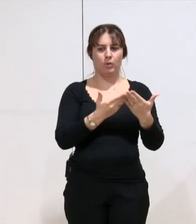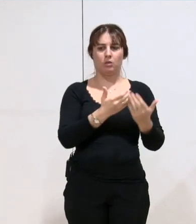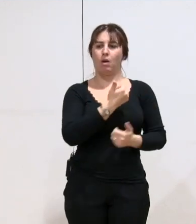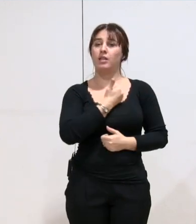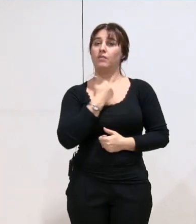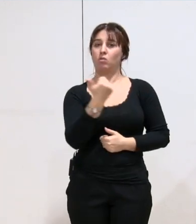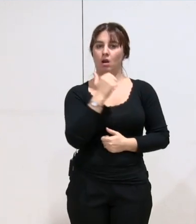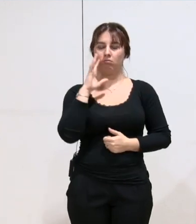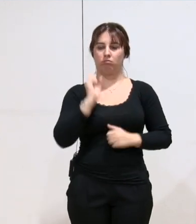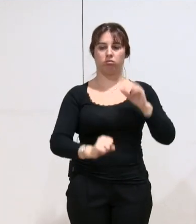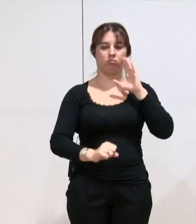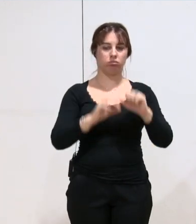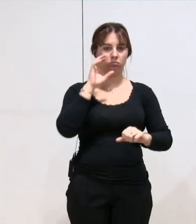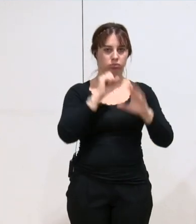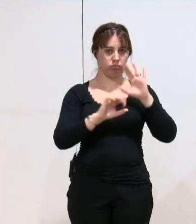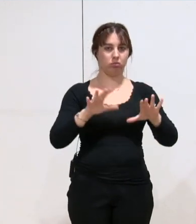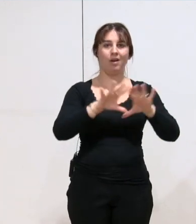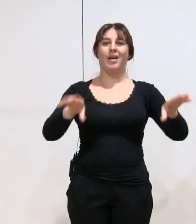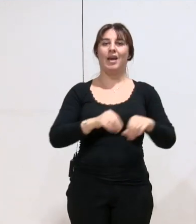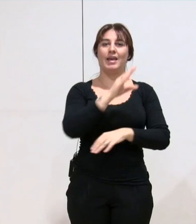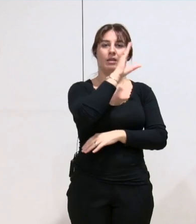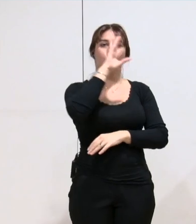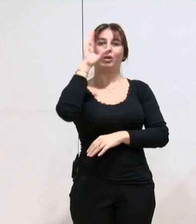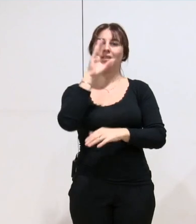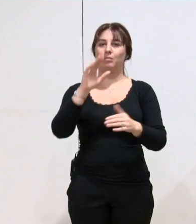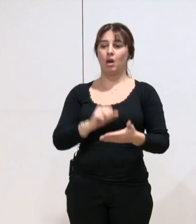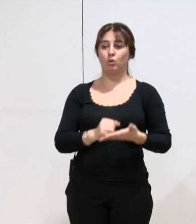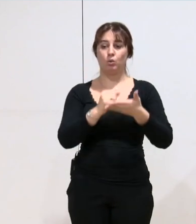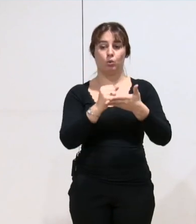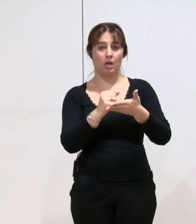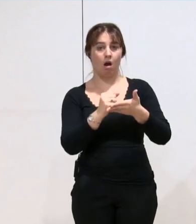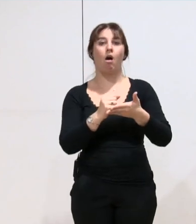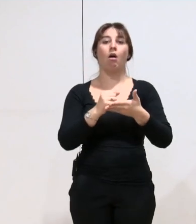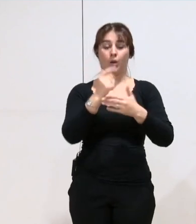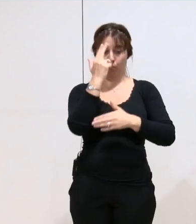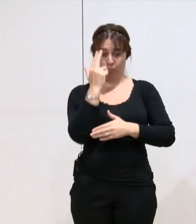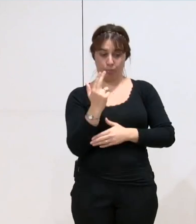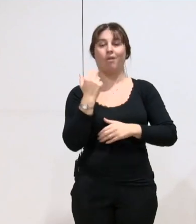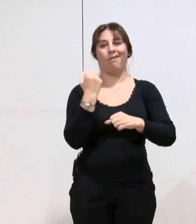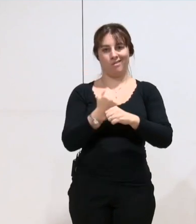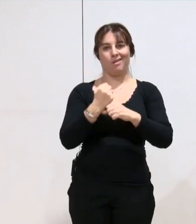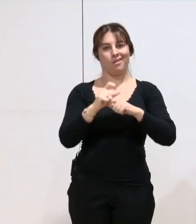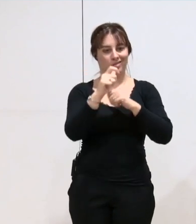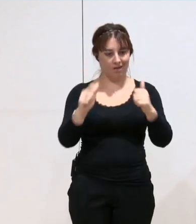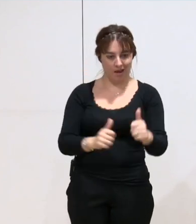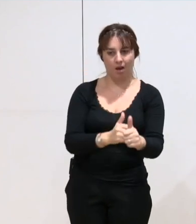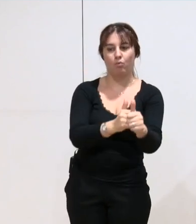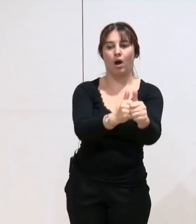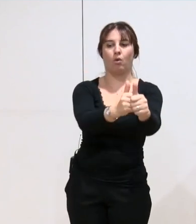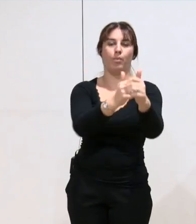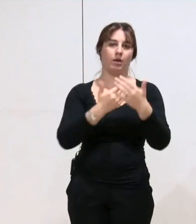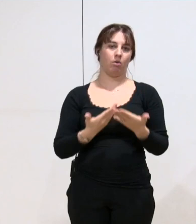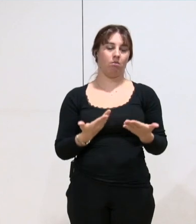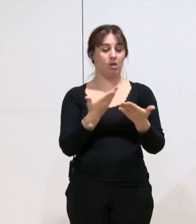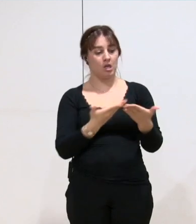individuelles. Via le responsable de l'équipe pluridisciplinaire de soutien, un travail est mis en place pour accompagner, alors évidemment en fonction de